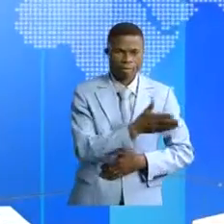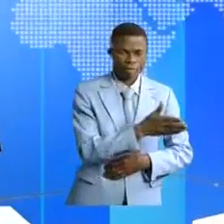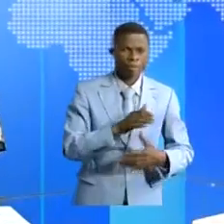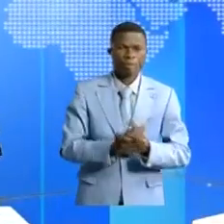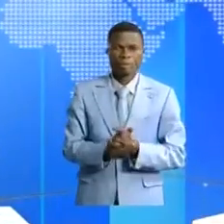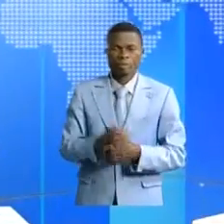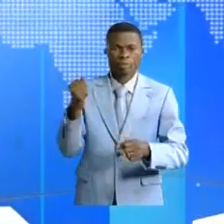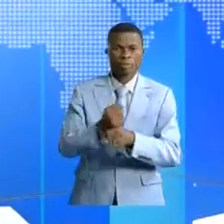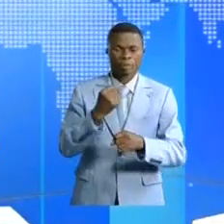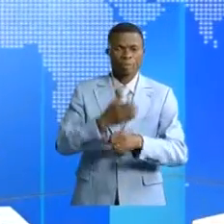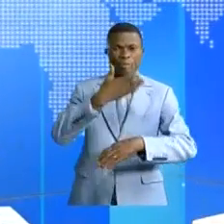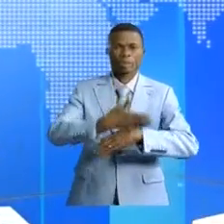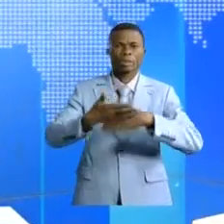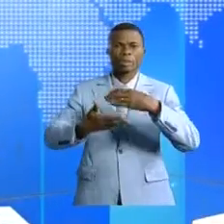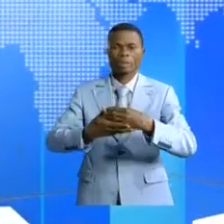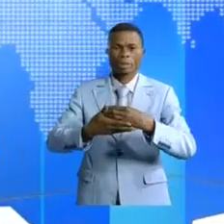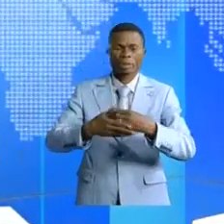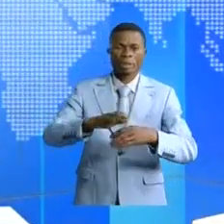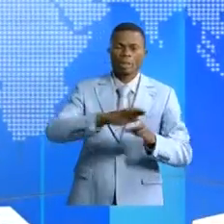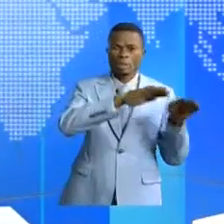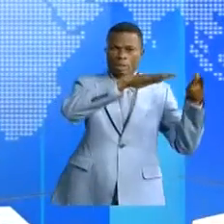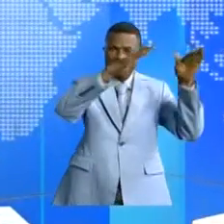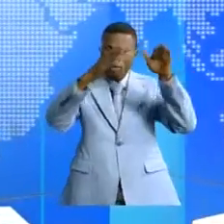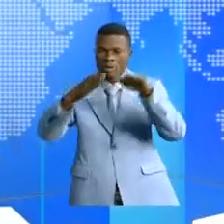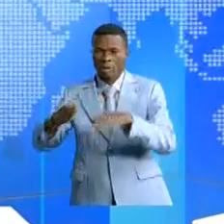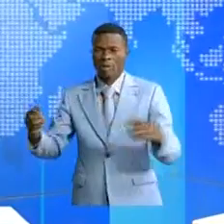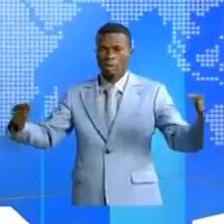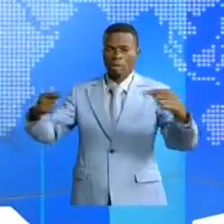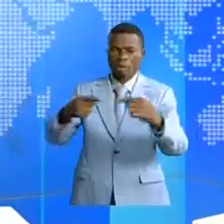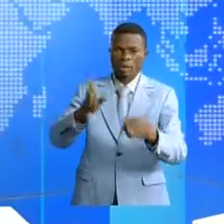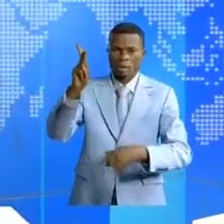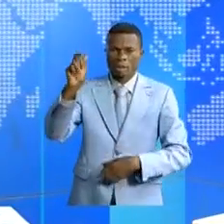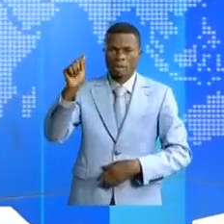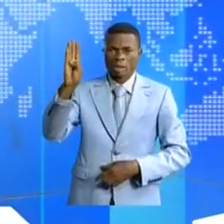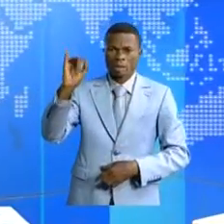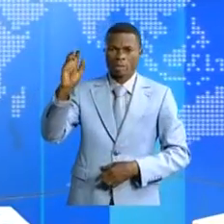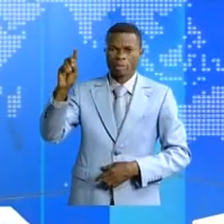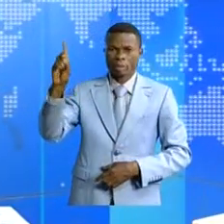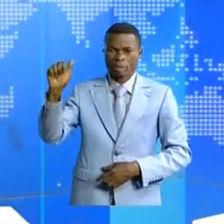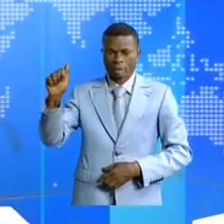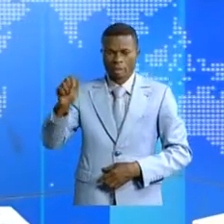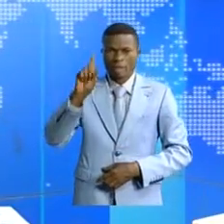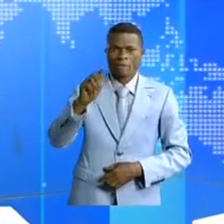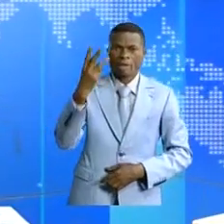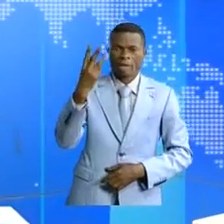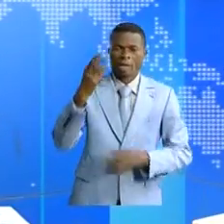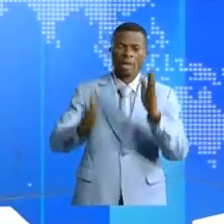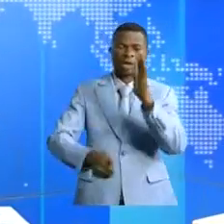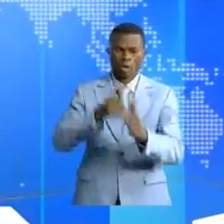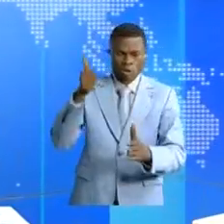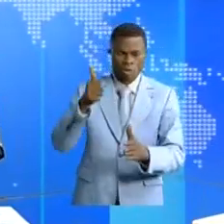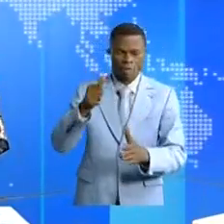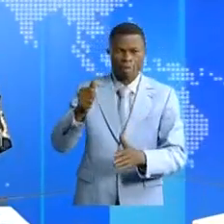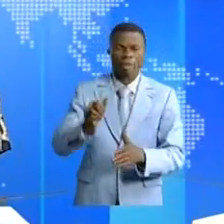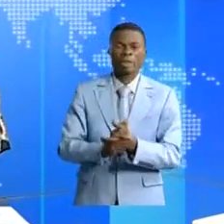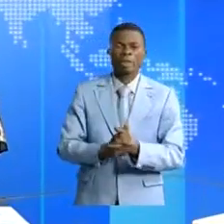Et puis, les travaux de construction des sauts de moutons situés au croisement Kabinda 24 novembre au niveau de la RTNC évoluent normalement.